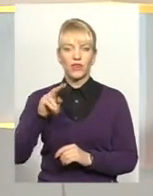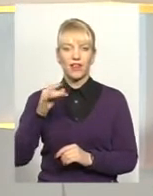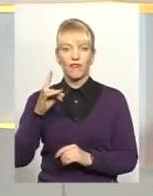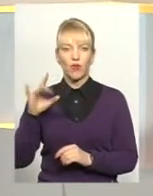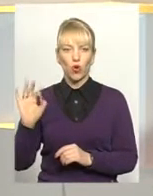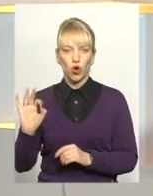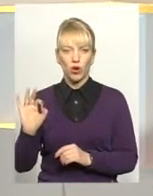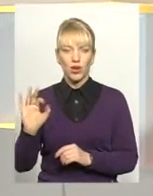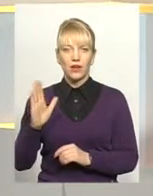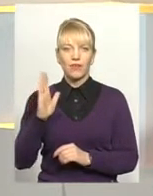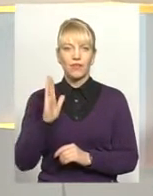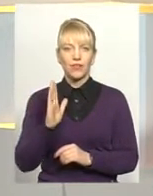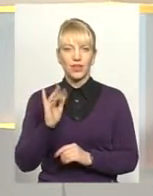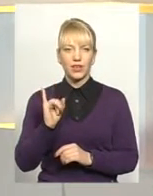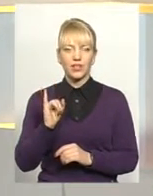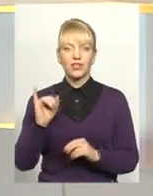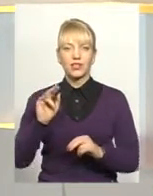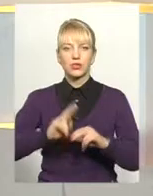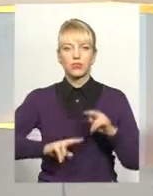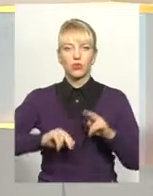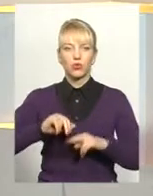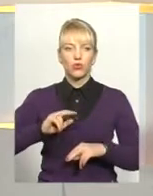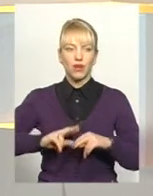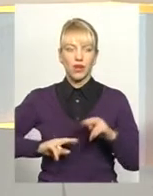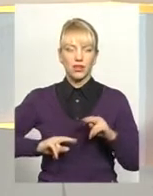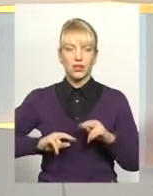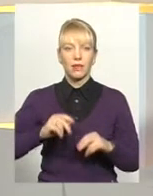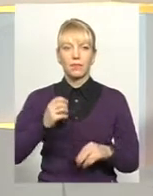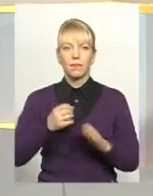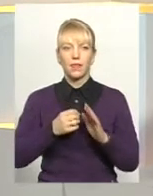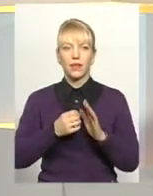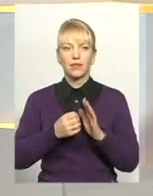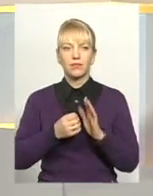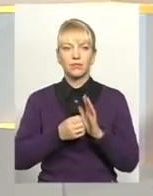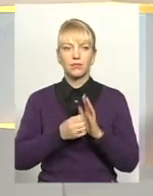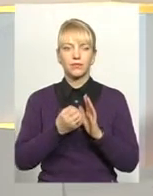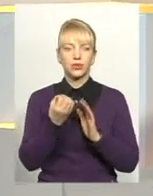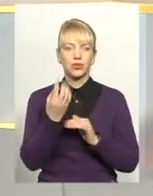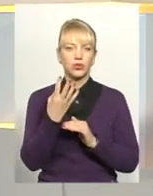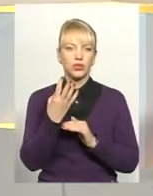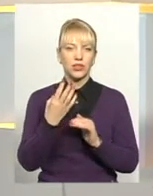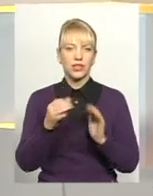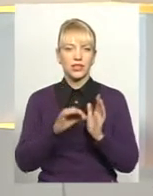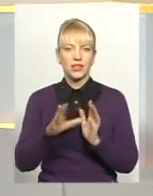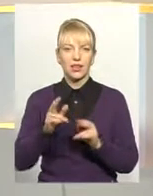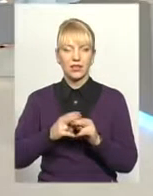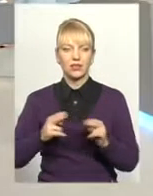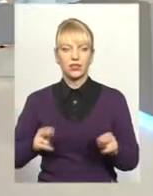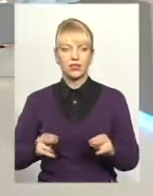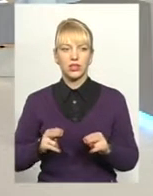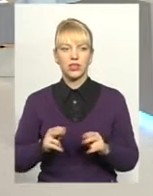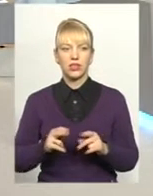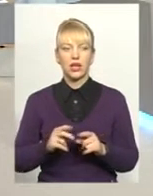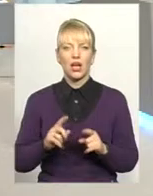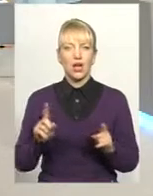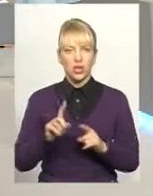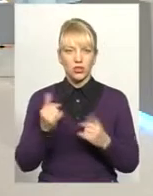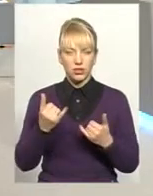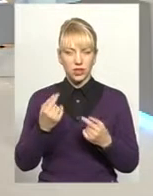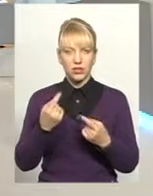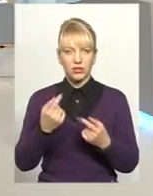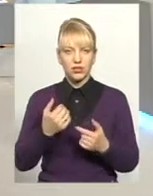область і збудувати 14 електростанцій, я так розумію, подібних в Хмельницькій області. Що ці наміри якось змінилися?